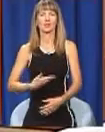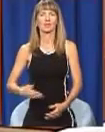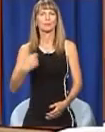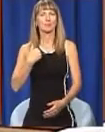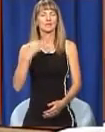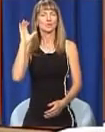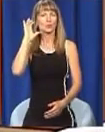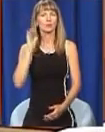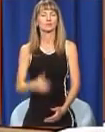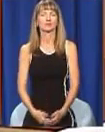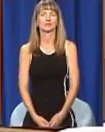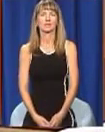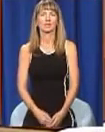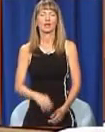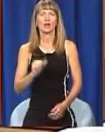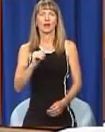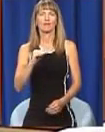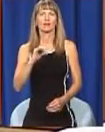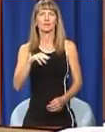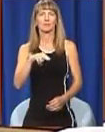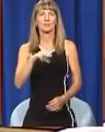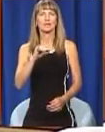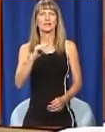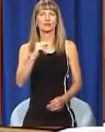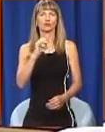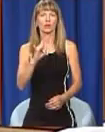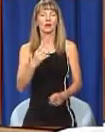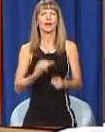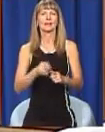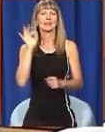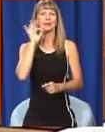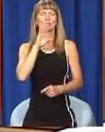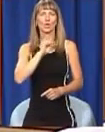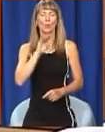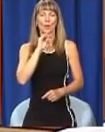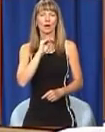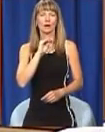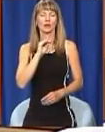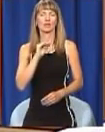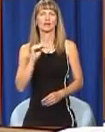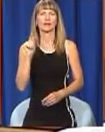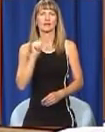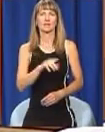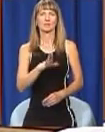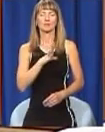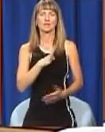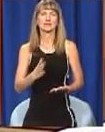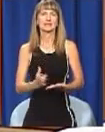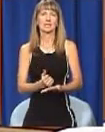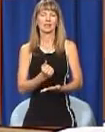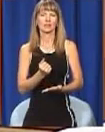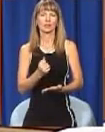тебе. Афінпінчер – це німецька собака. Її було знайдено